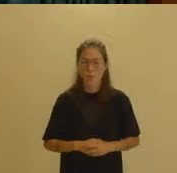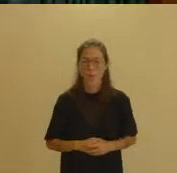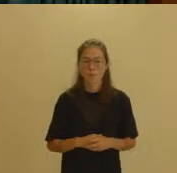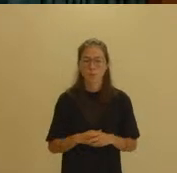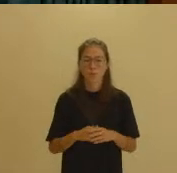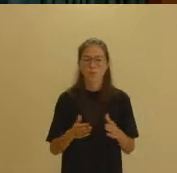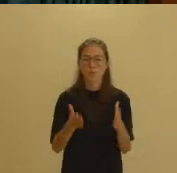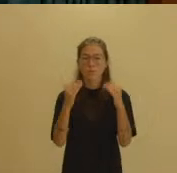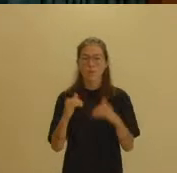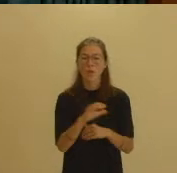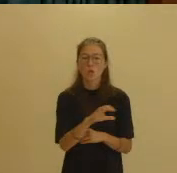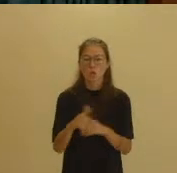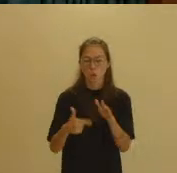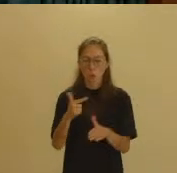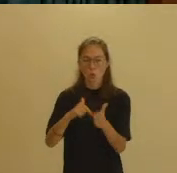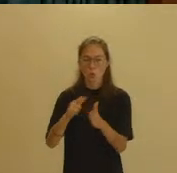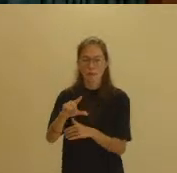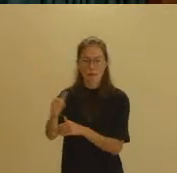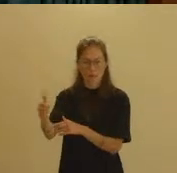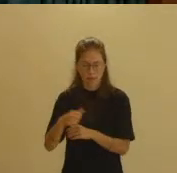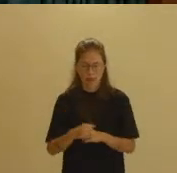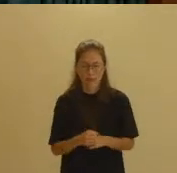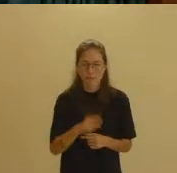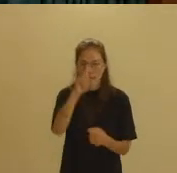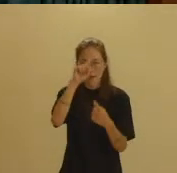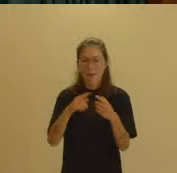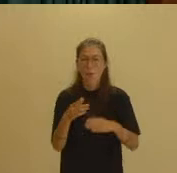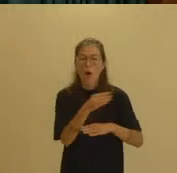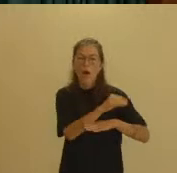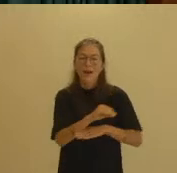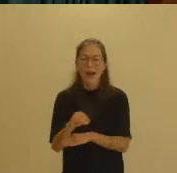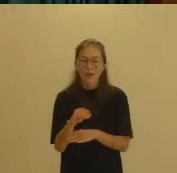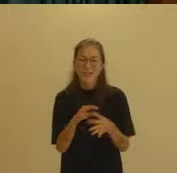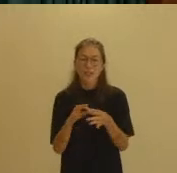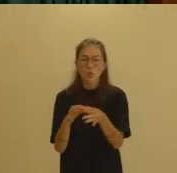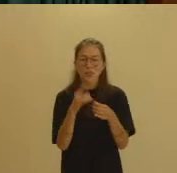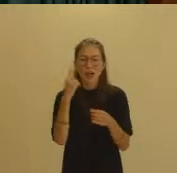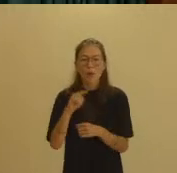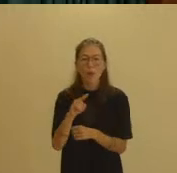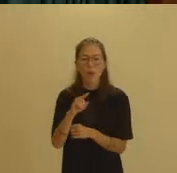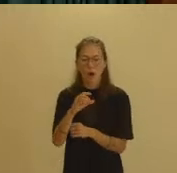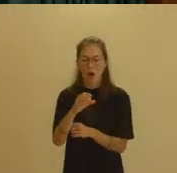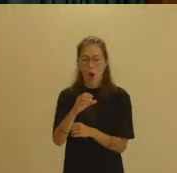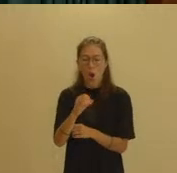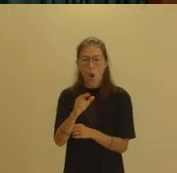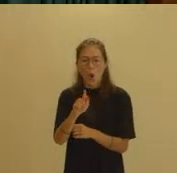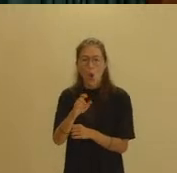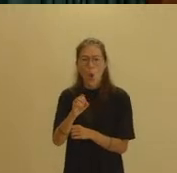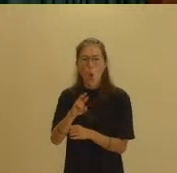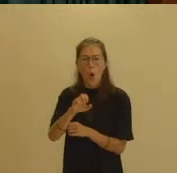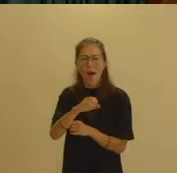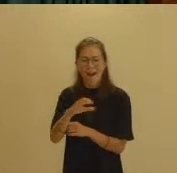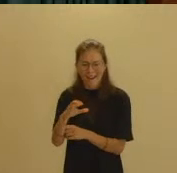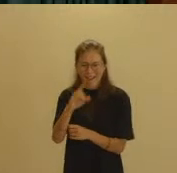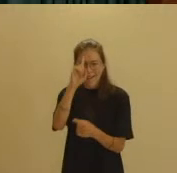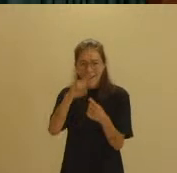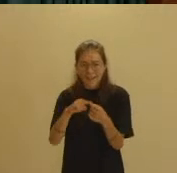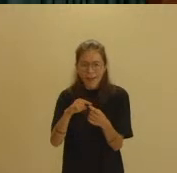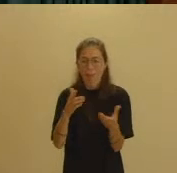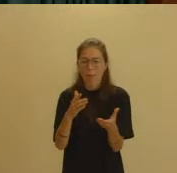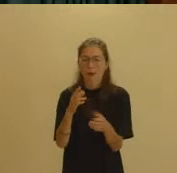Délibération 112-2021, garantie solidaire à l'OGEC Guéroco pour emprunt auprès du Crédit